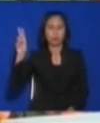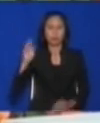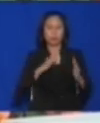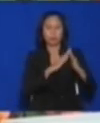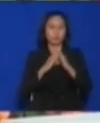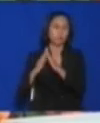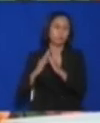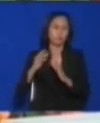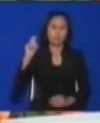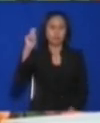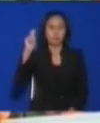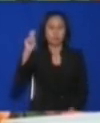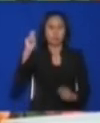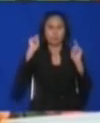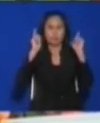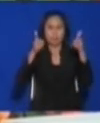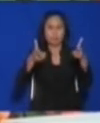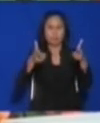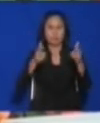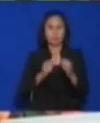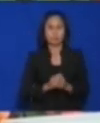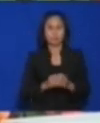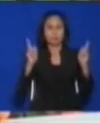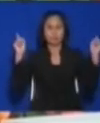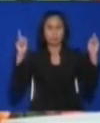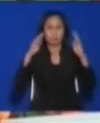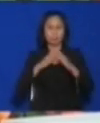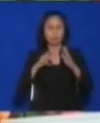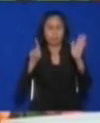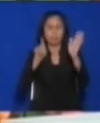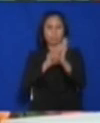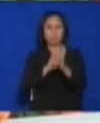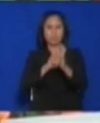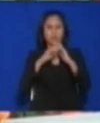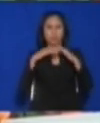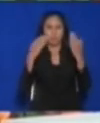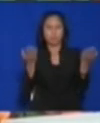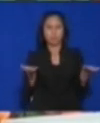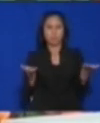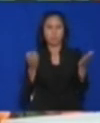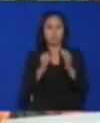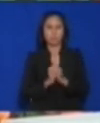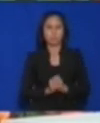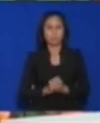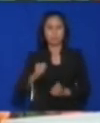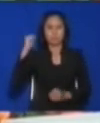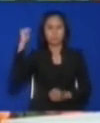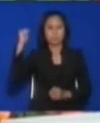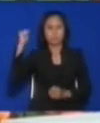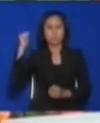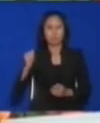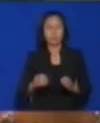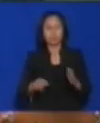menghadirkan debat terbuka Pasangan calon walikota dan wakil walikota dengan tema besar semangat membangun tetap Hai